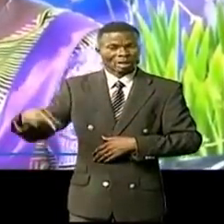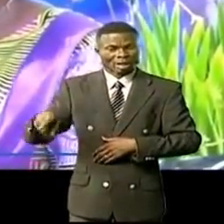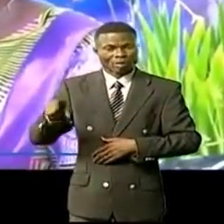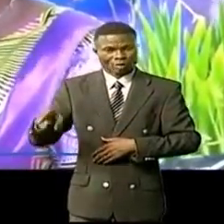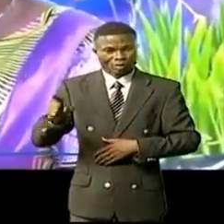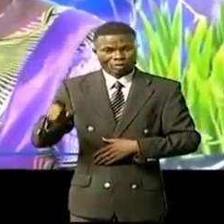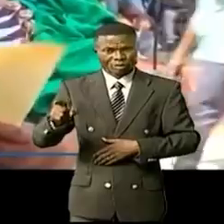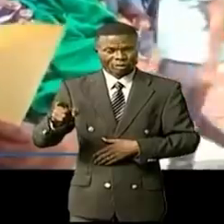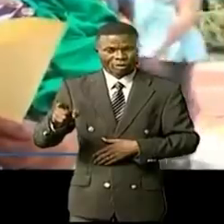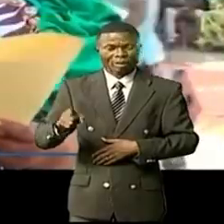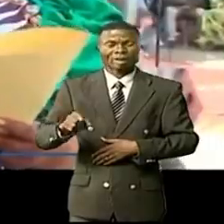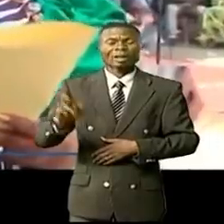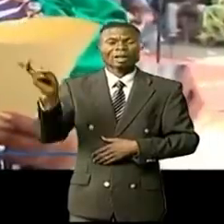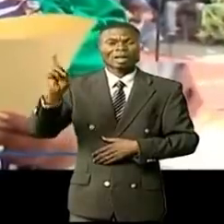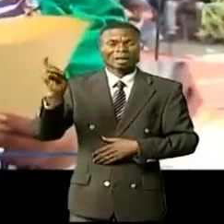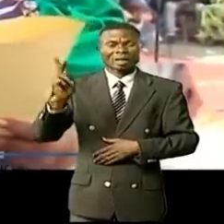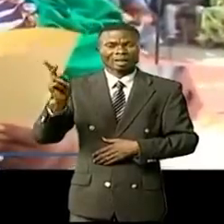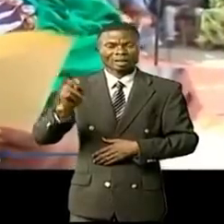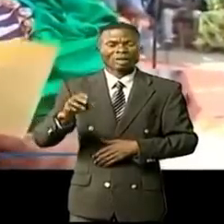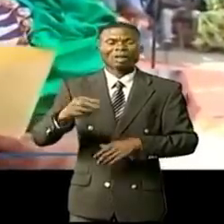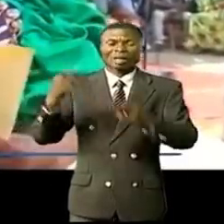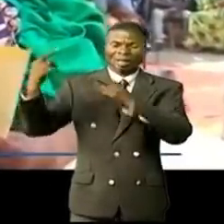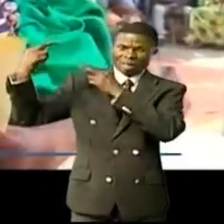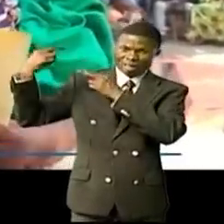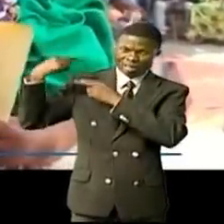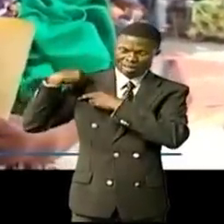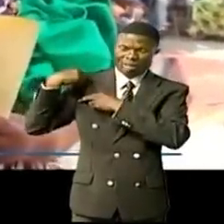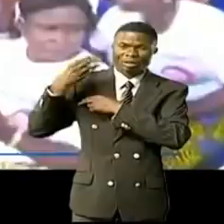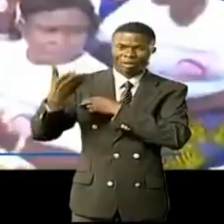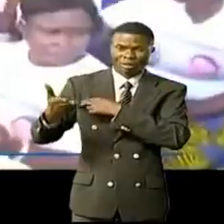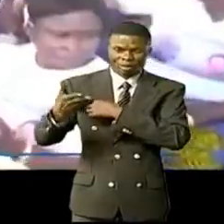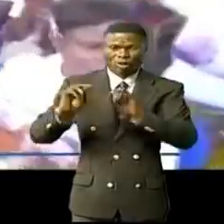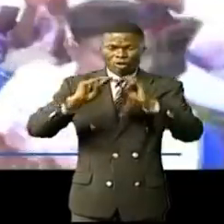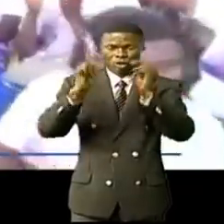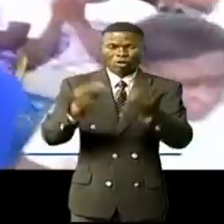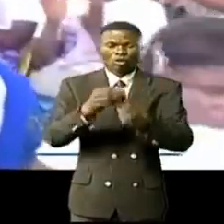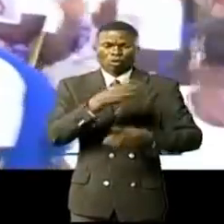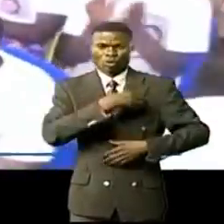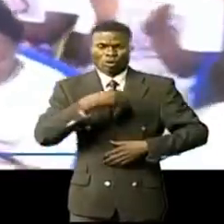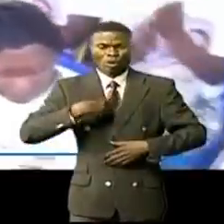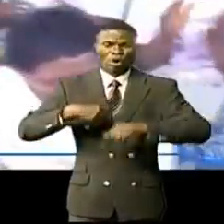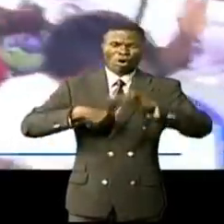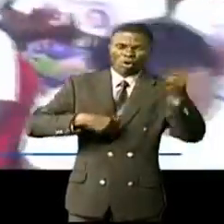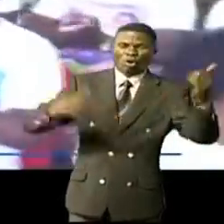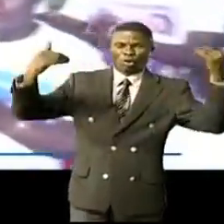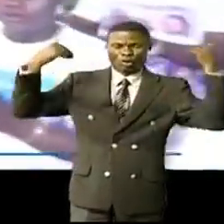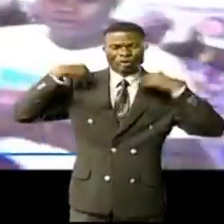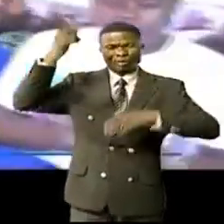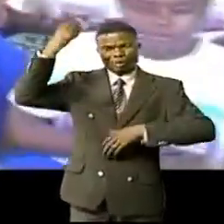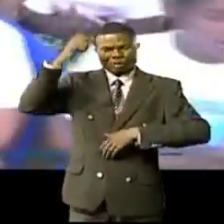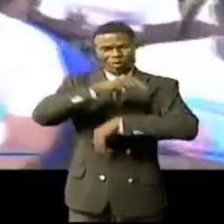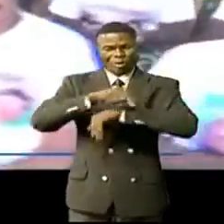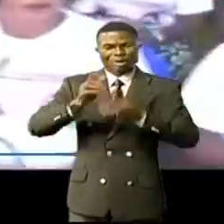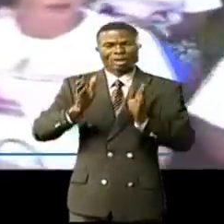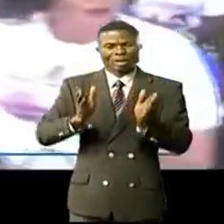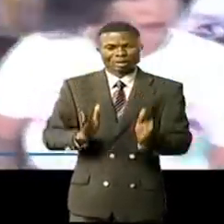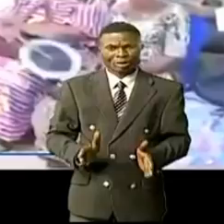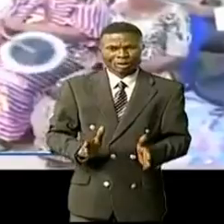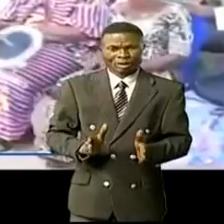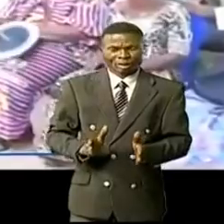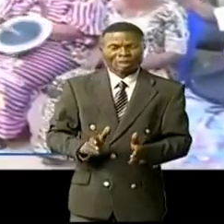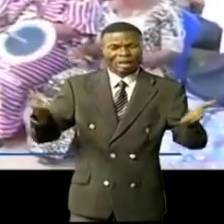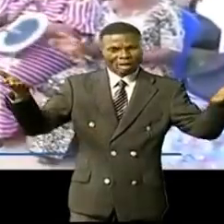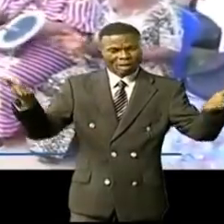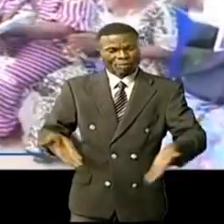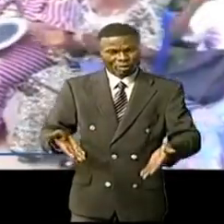de l'espace Kasaï, ayant dans leurs attributions le genre, structures féminines et autres autorités politico-administratives, ont